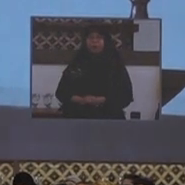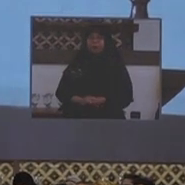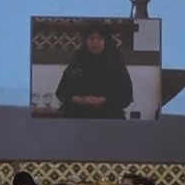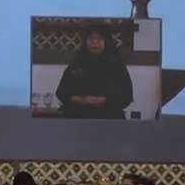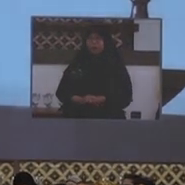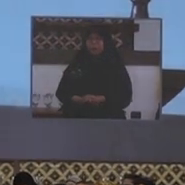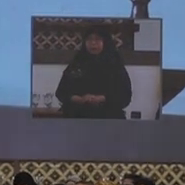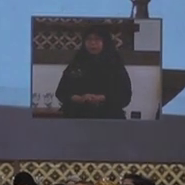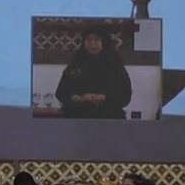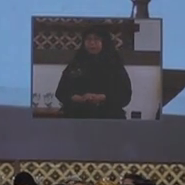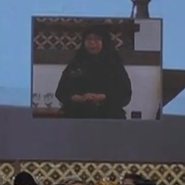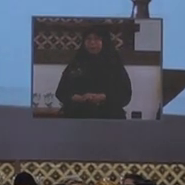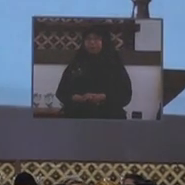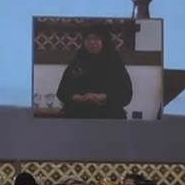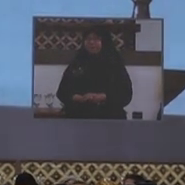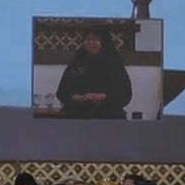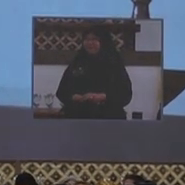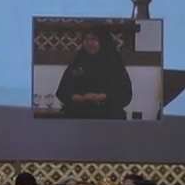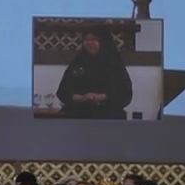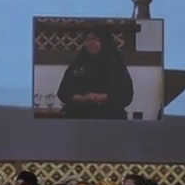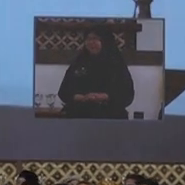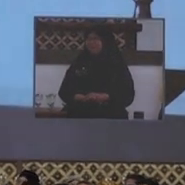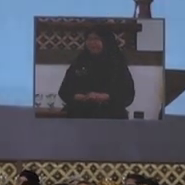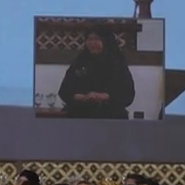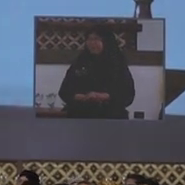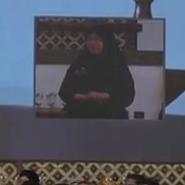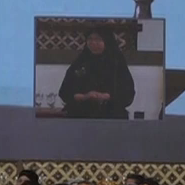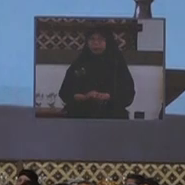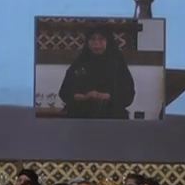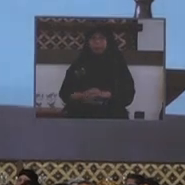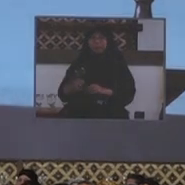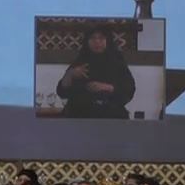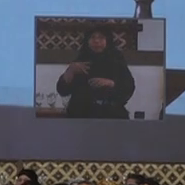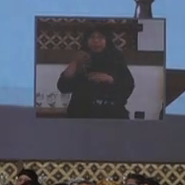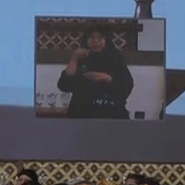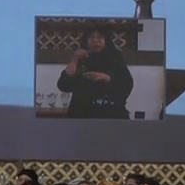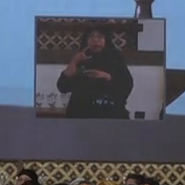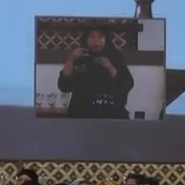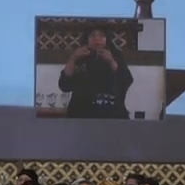Meneng baik toh. Yang dari delegasi Brebes tadi usulannya, Bupati setuju enggak?